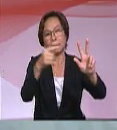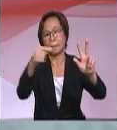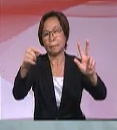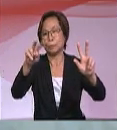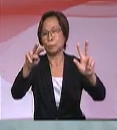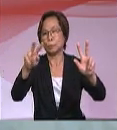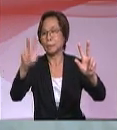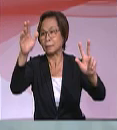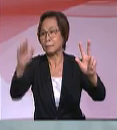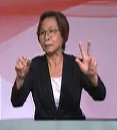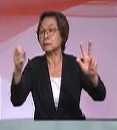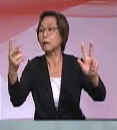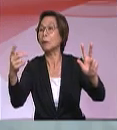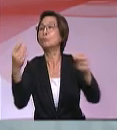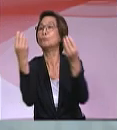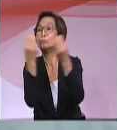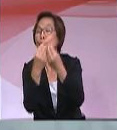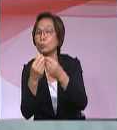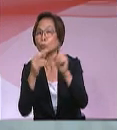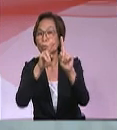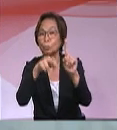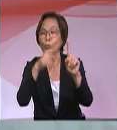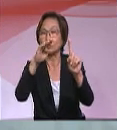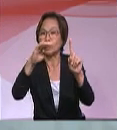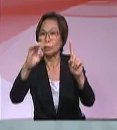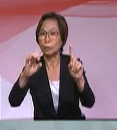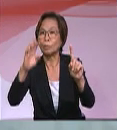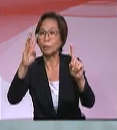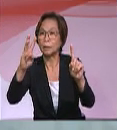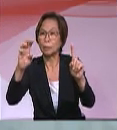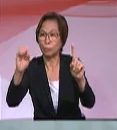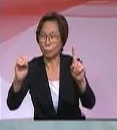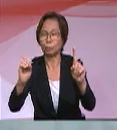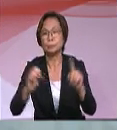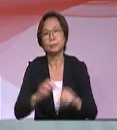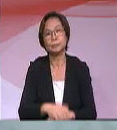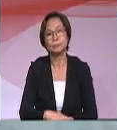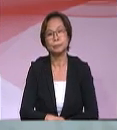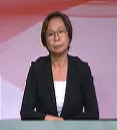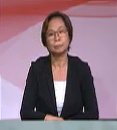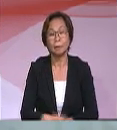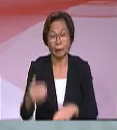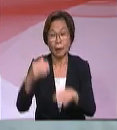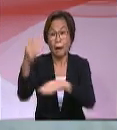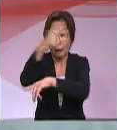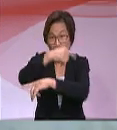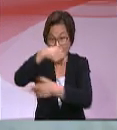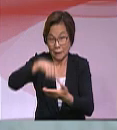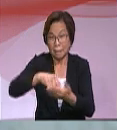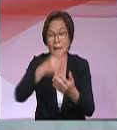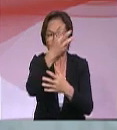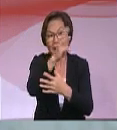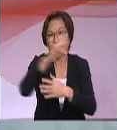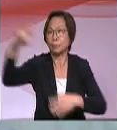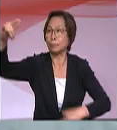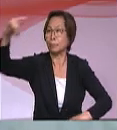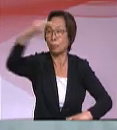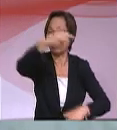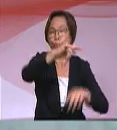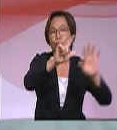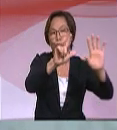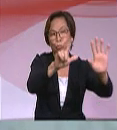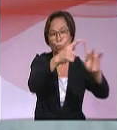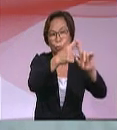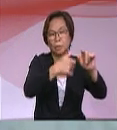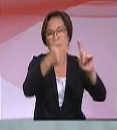23 Disember adalah sejumlah 1,460 kes. Pada hari ini, ada 16 kes import, iaitu 7